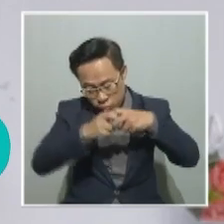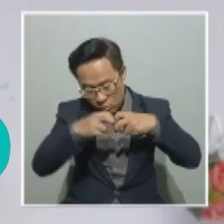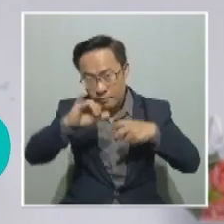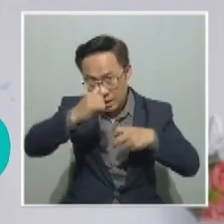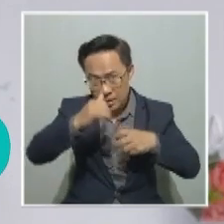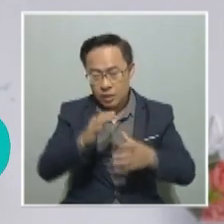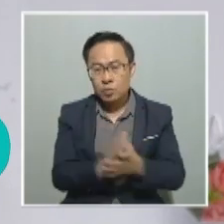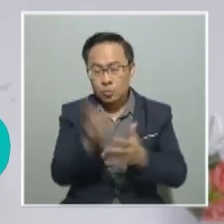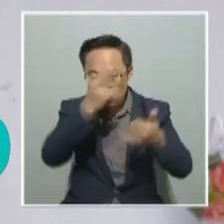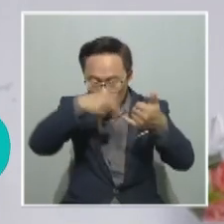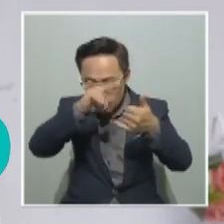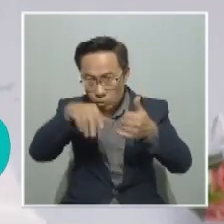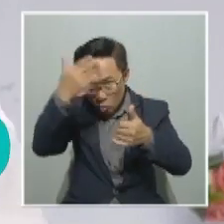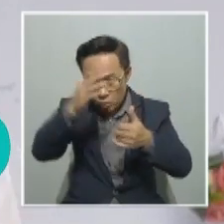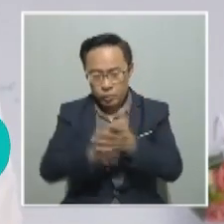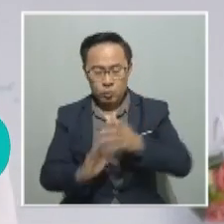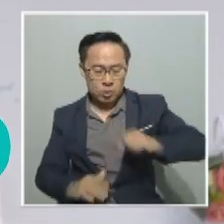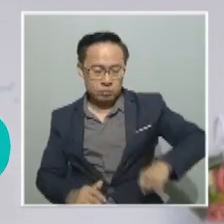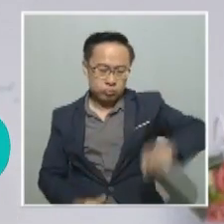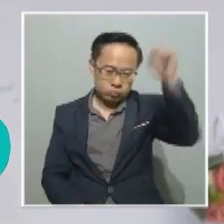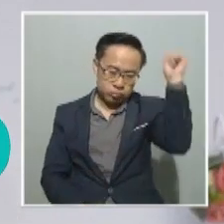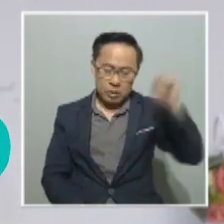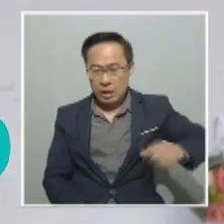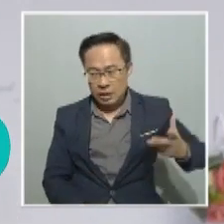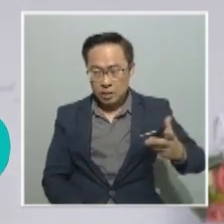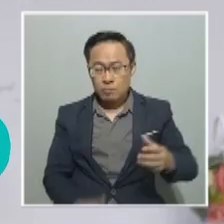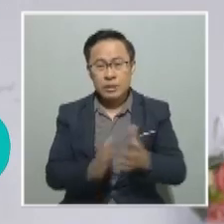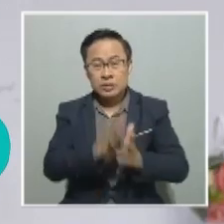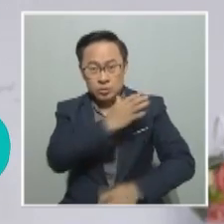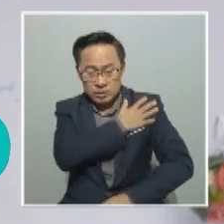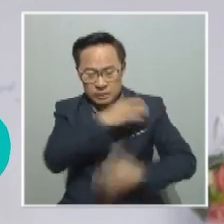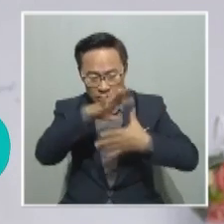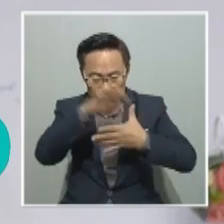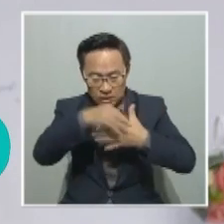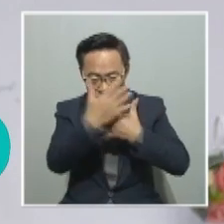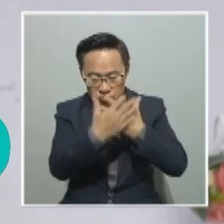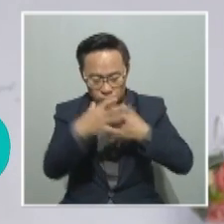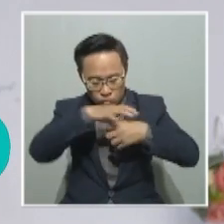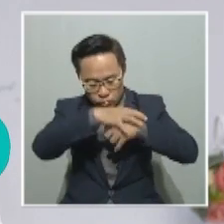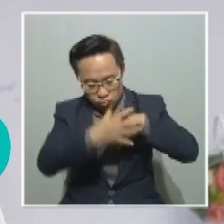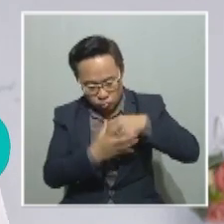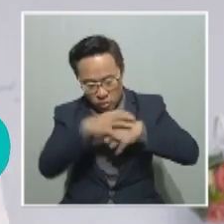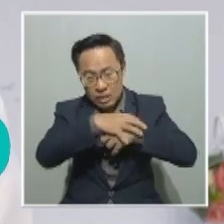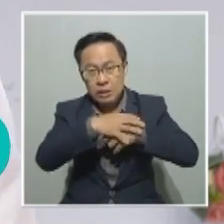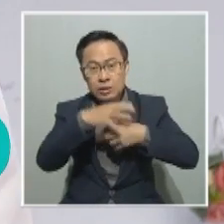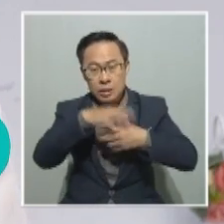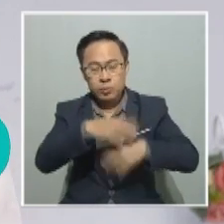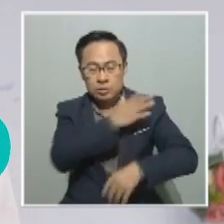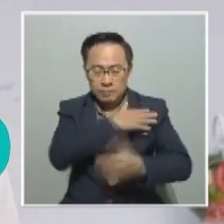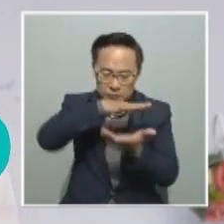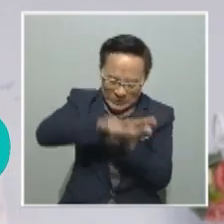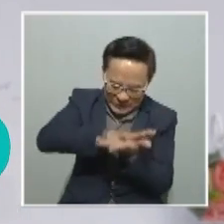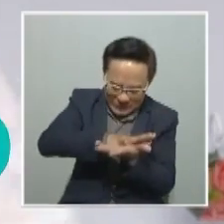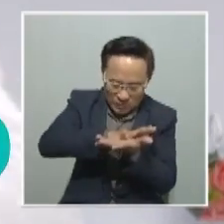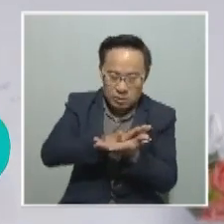ยไม่ใช่อยู่ดีๆก็ไหล่ติดไปหมดนะเพราะบางทีเนี่ยเขานอนตะแคงแล้วเขากดทับกล้ามตรงนี้มันมีกล้ามเนื้อประมาณ 5-6 มัดอยู่แล้ว กล้ามเนื้อเสีย บอาจจะเป็นกล้ามเนื้อเสียบธรรม